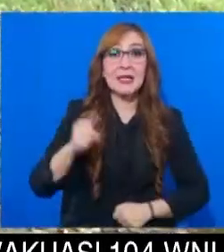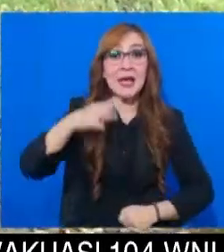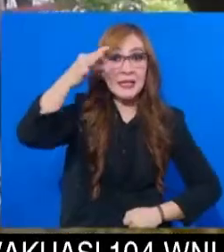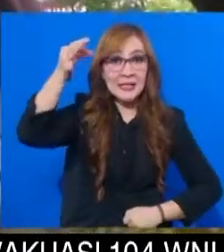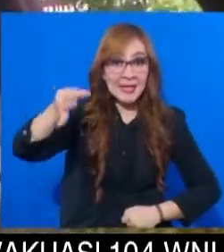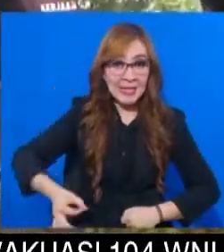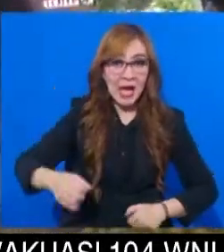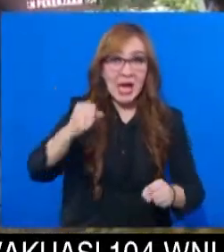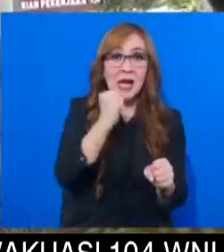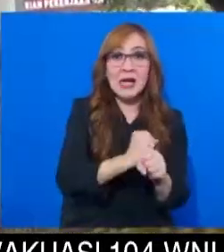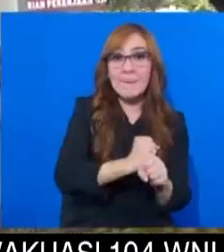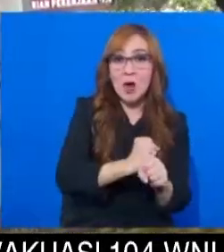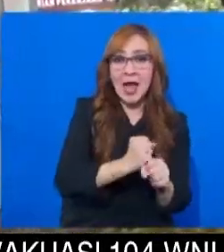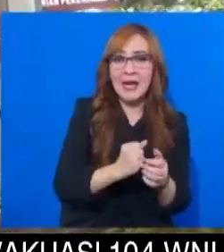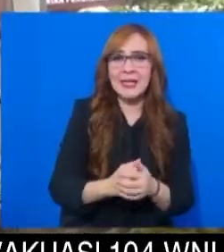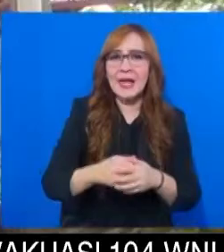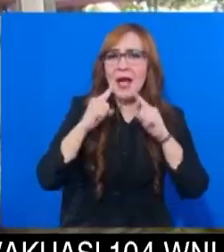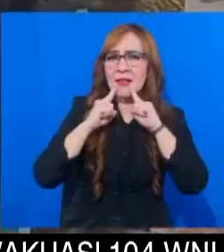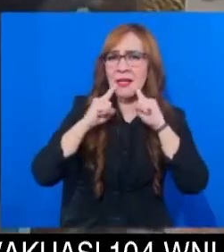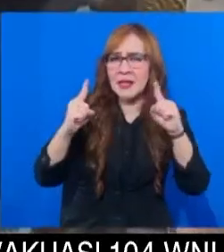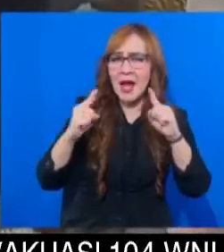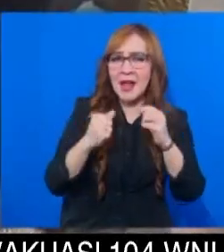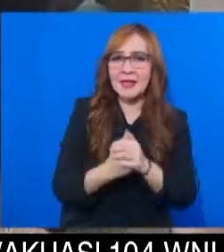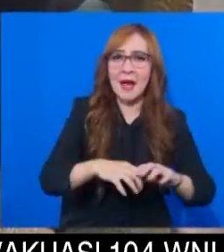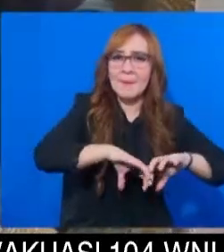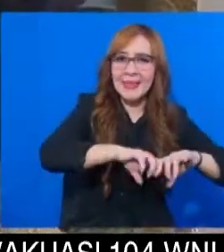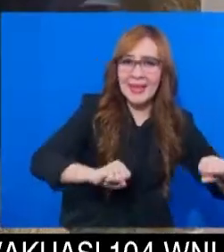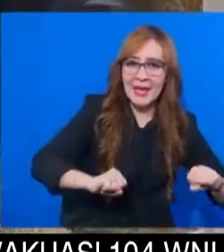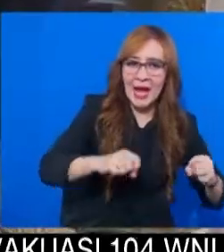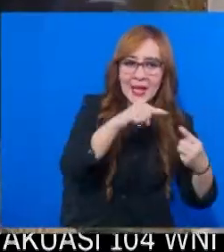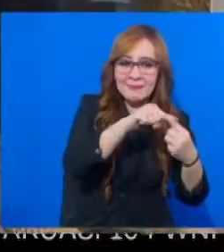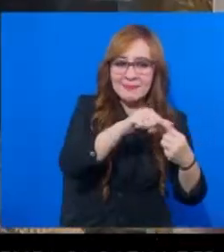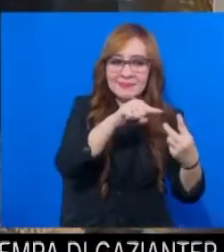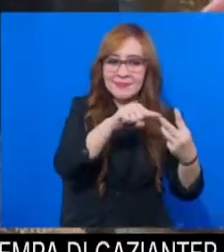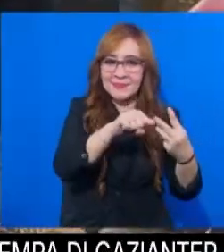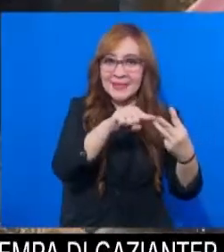Gempolan yang memang dikenal dengan durian jenis ketan, mentega, dan susu.